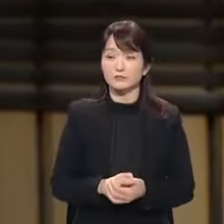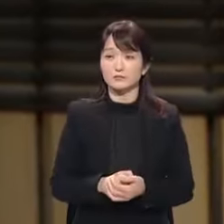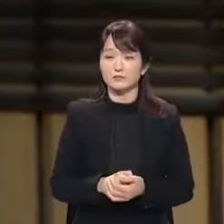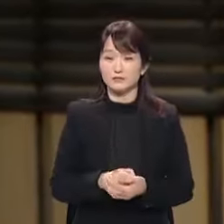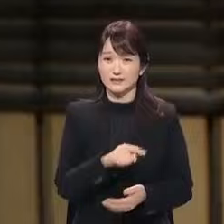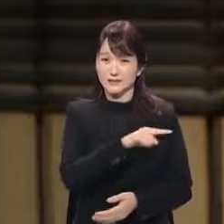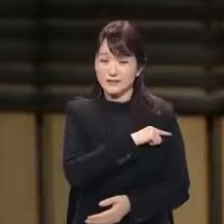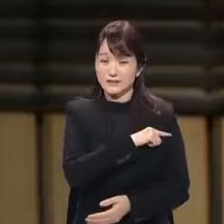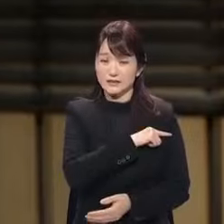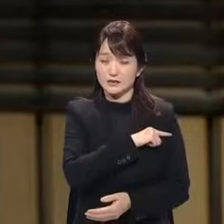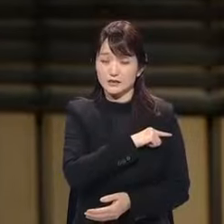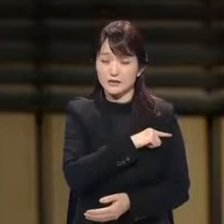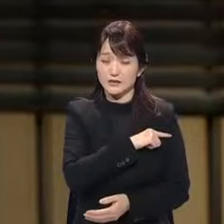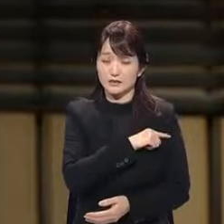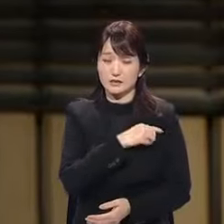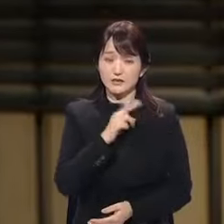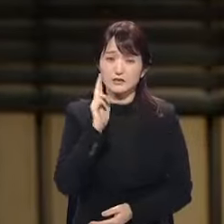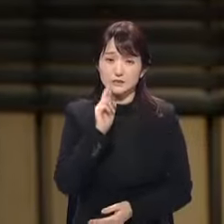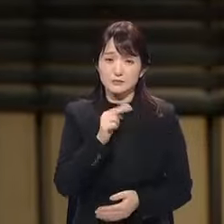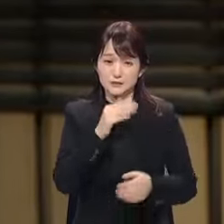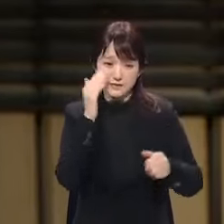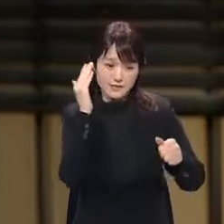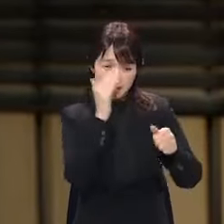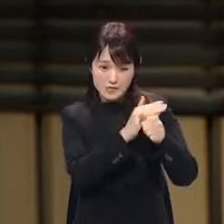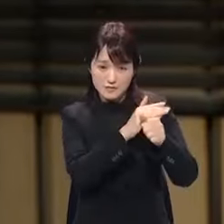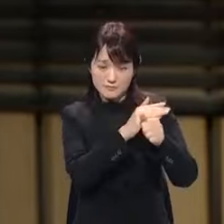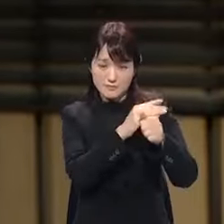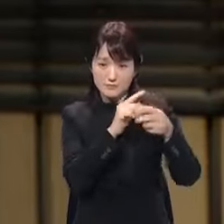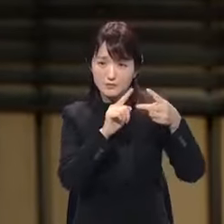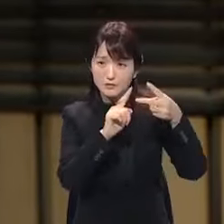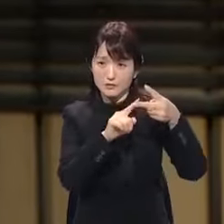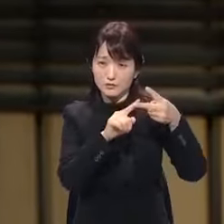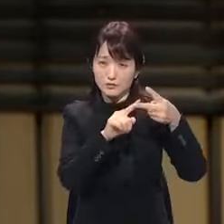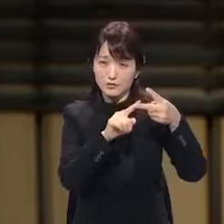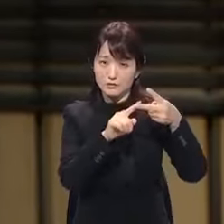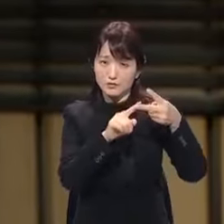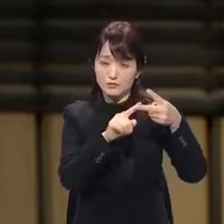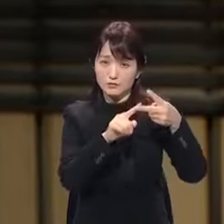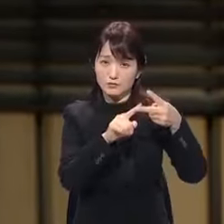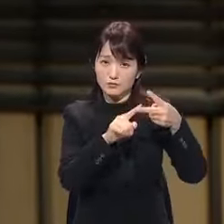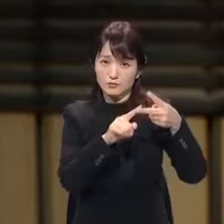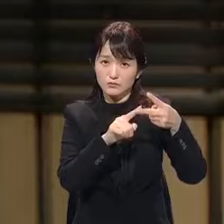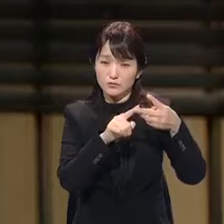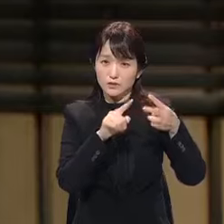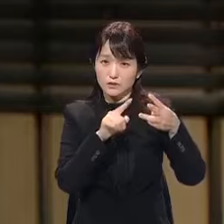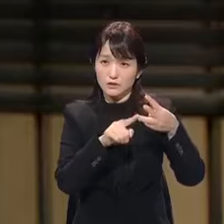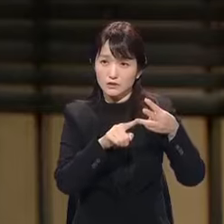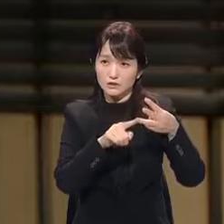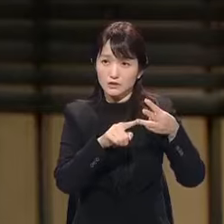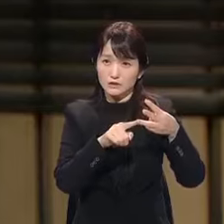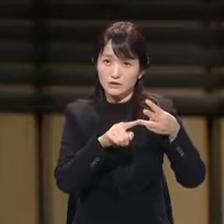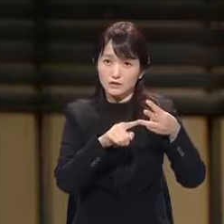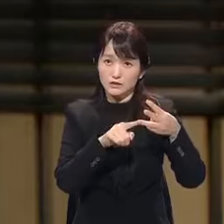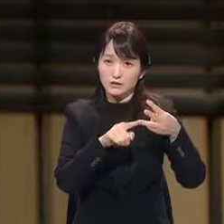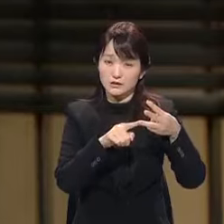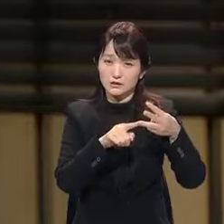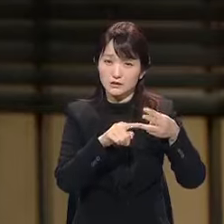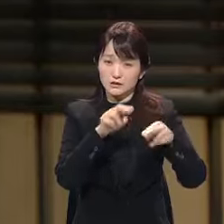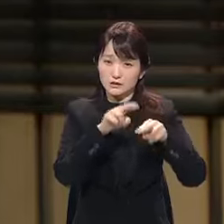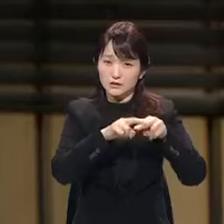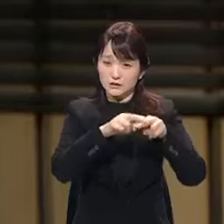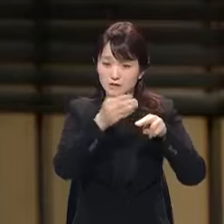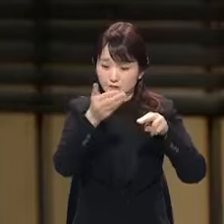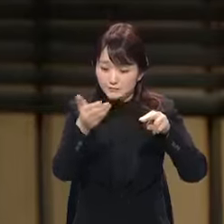높은게 파면이 그다음에 해임이 그다음에 강등이 강등이 인보다 불이익이 적어야 되는데 더 큰 불이익으로 돼 버린